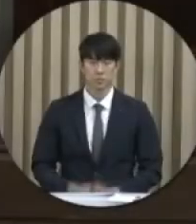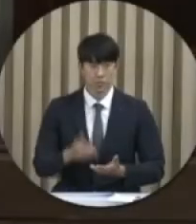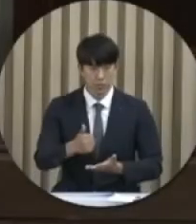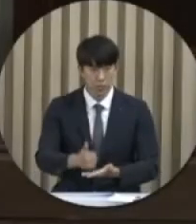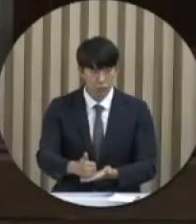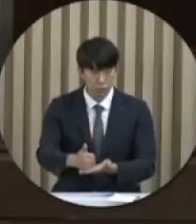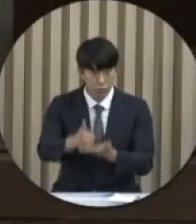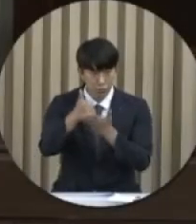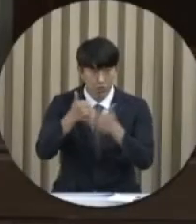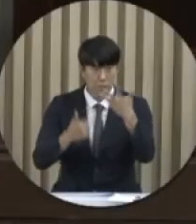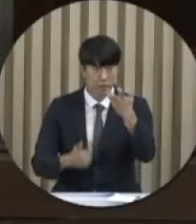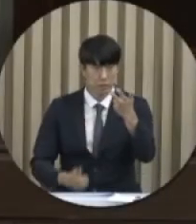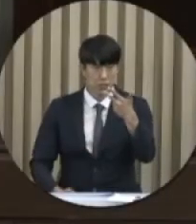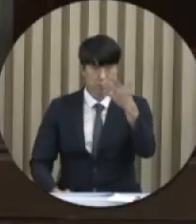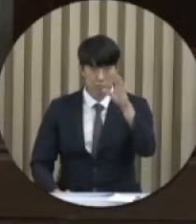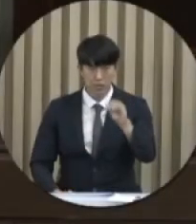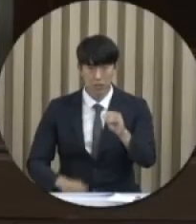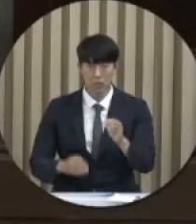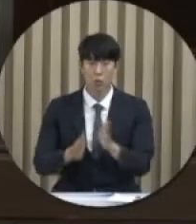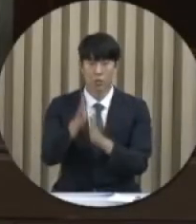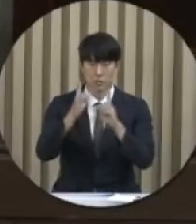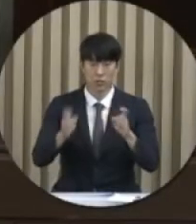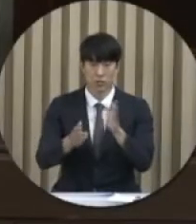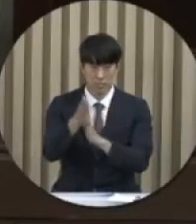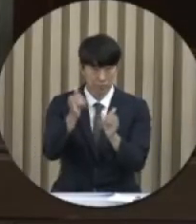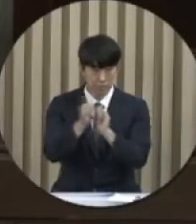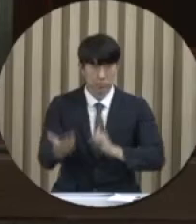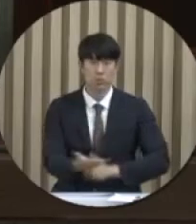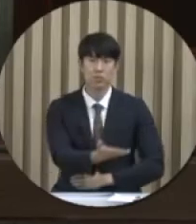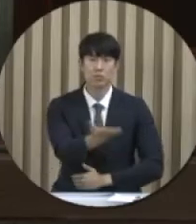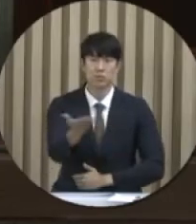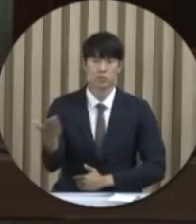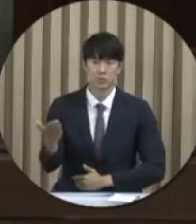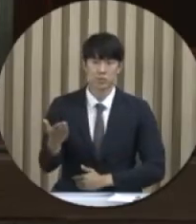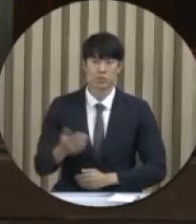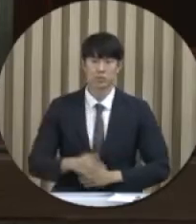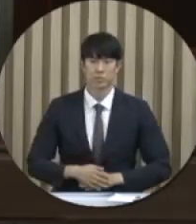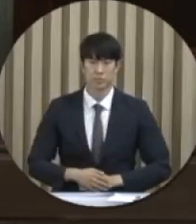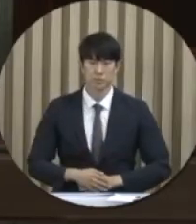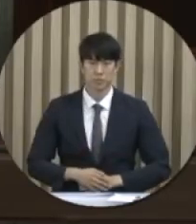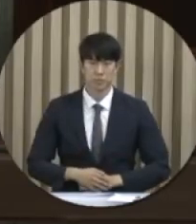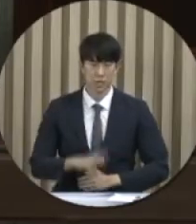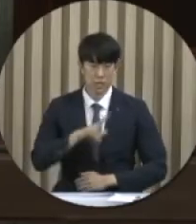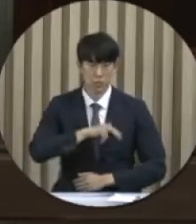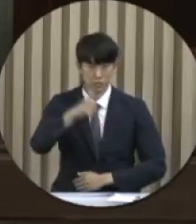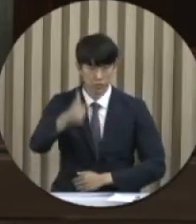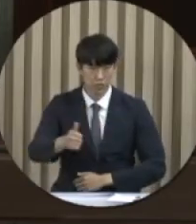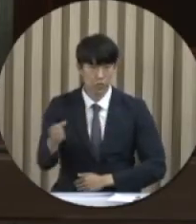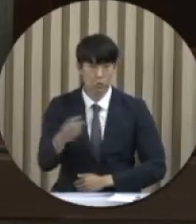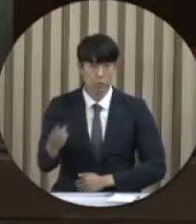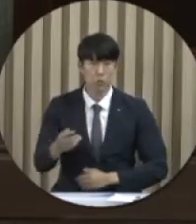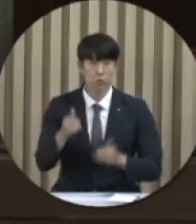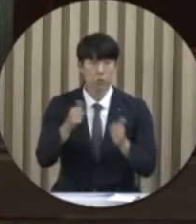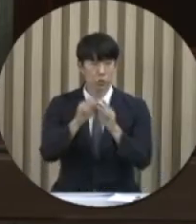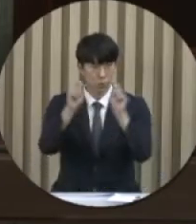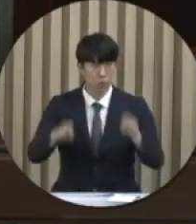존경하는 87만 화성 시민 여러분, 원희민 의장님을 비롯한 선배 동료 의원